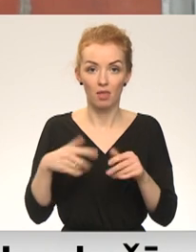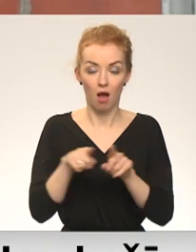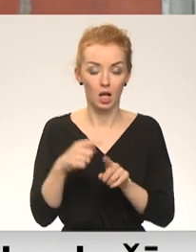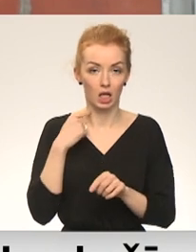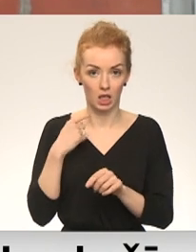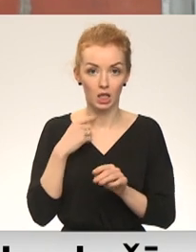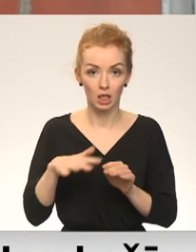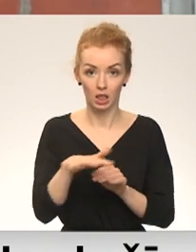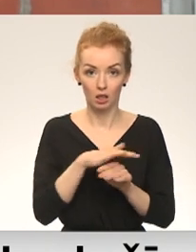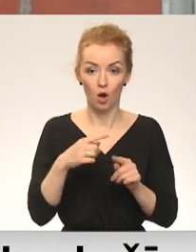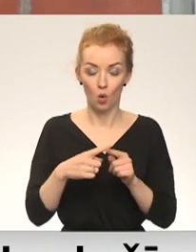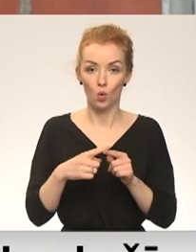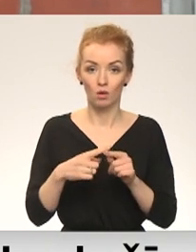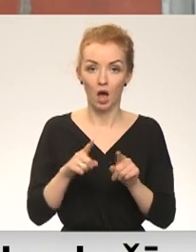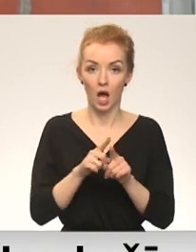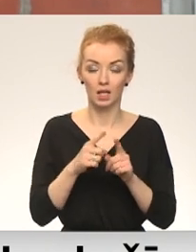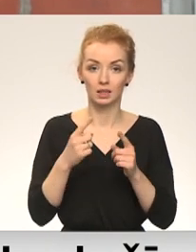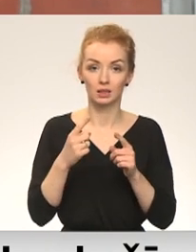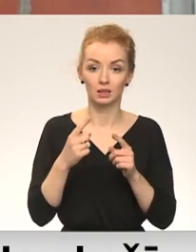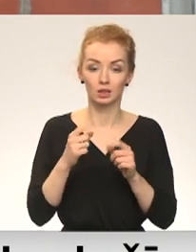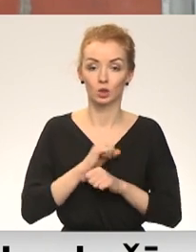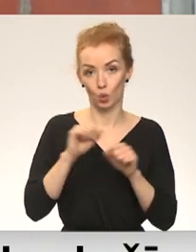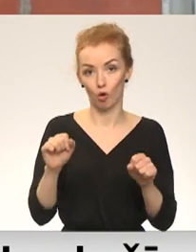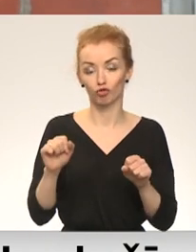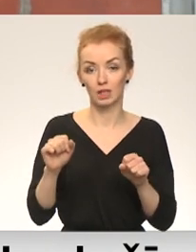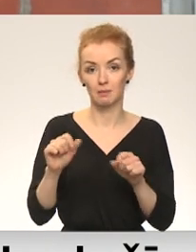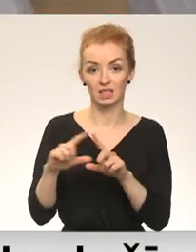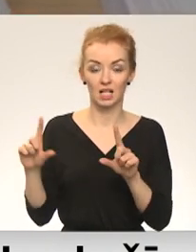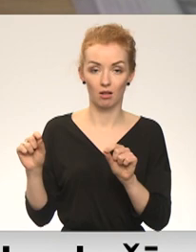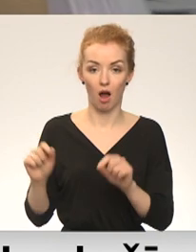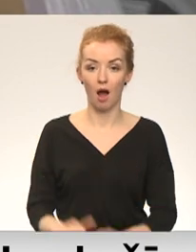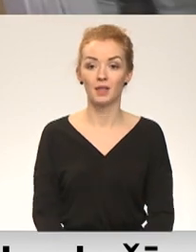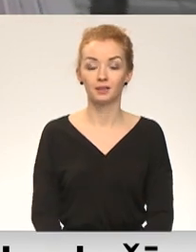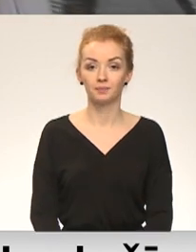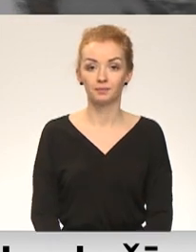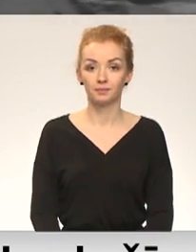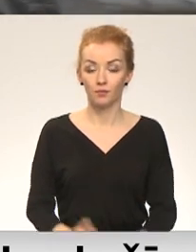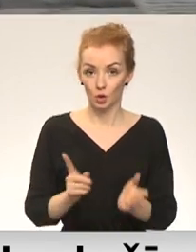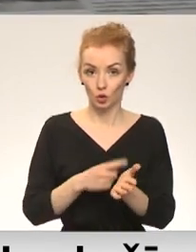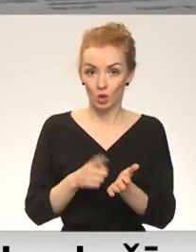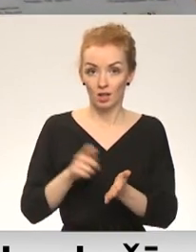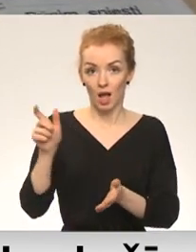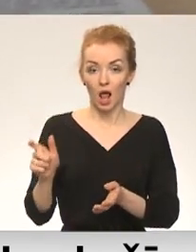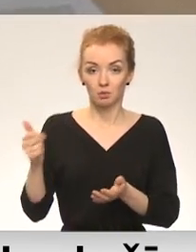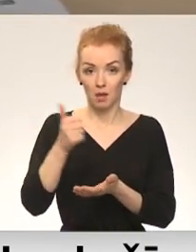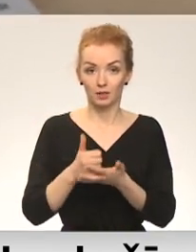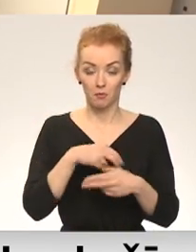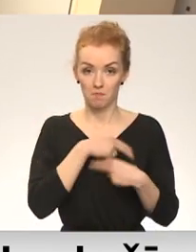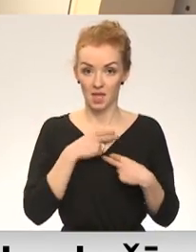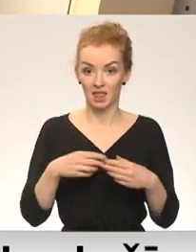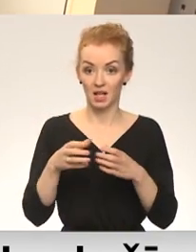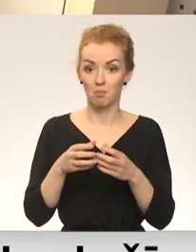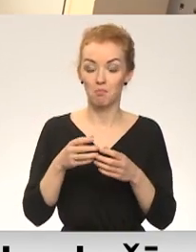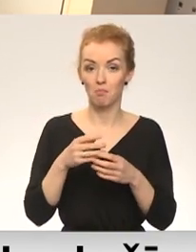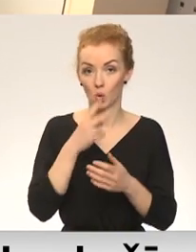Rīgā un attiecīgās arī drošības struktūrās. Žurnālistus pārstāvošo biedrību vadītāju